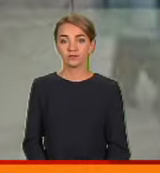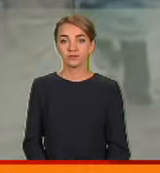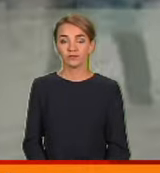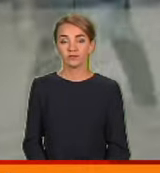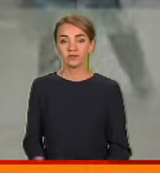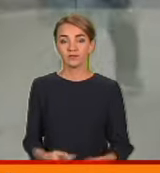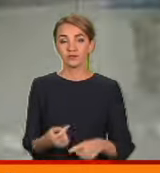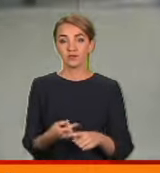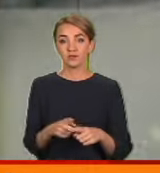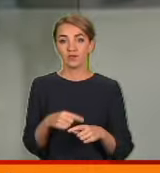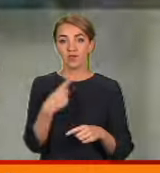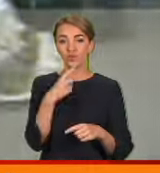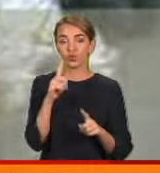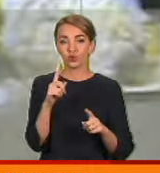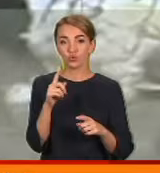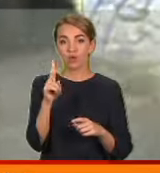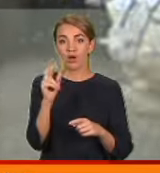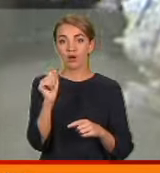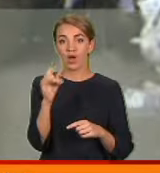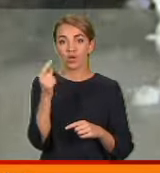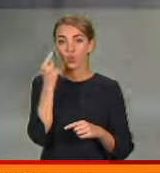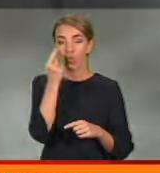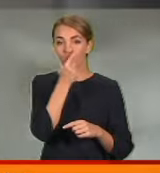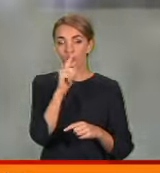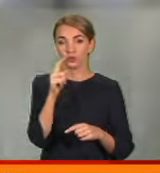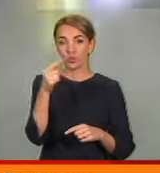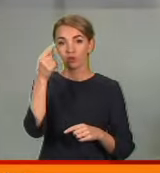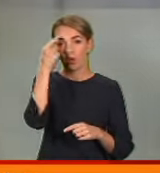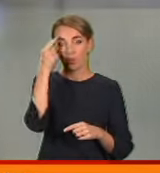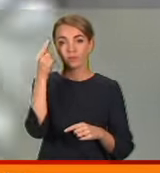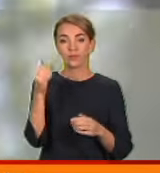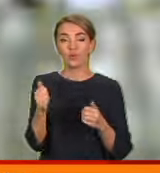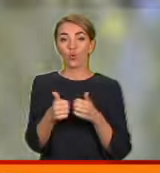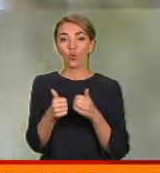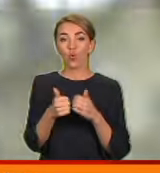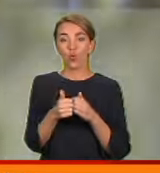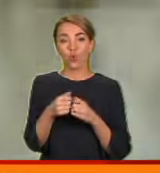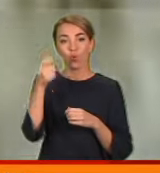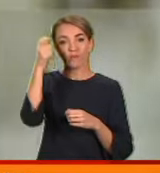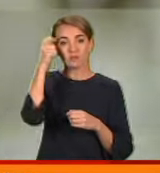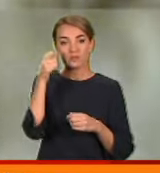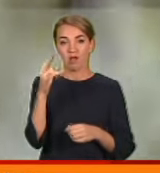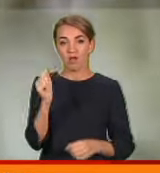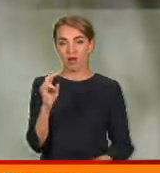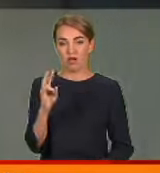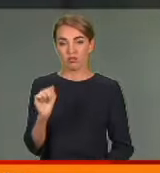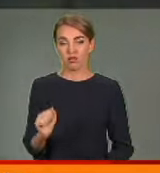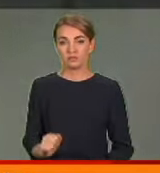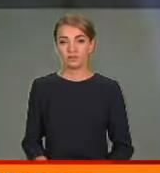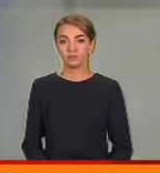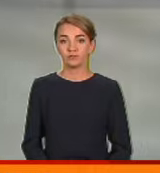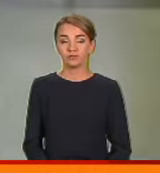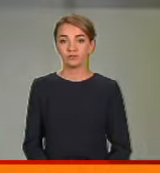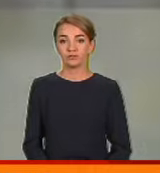І це він начекав, шукає очі, він каже, на лобі такого виска рана.